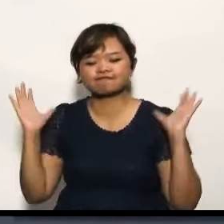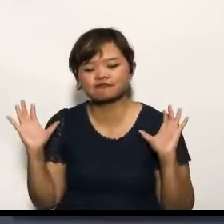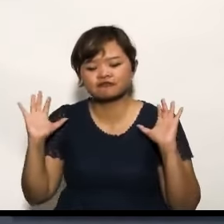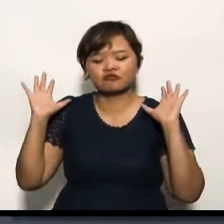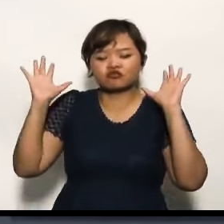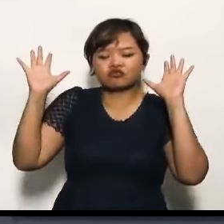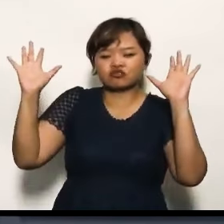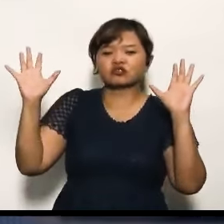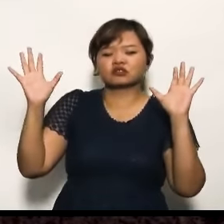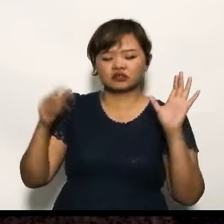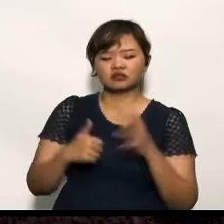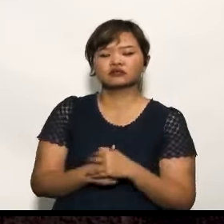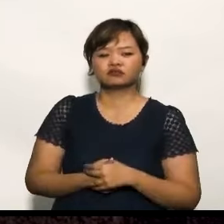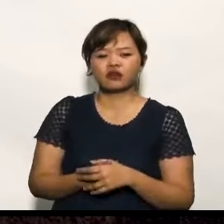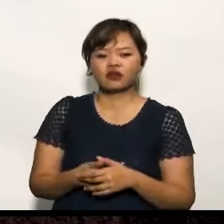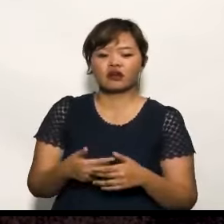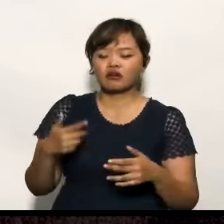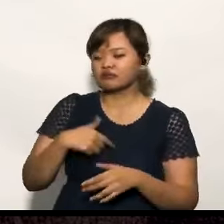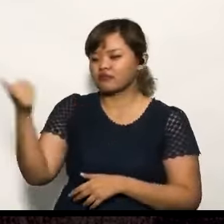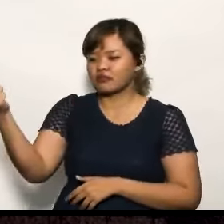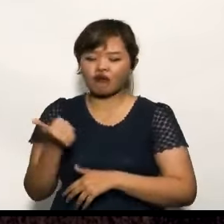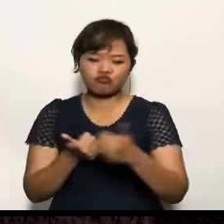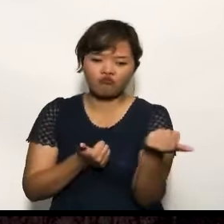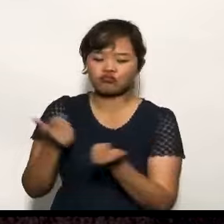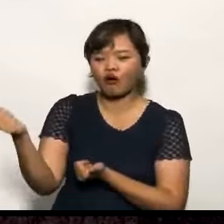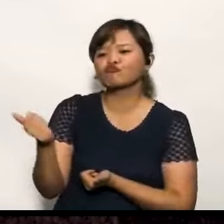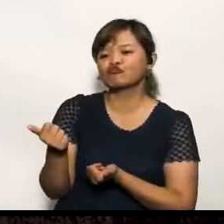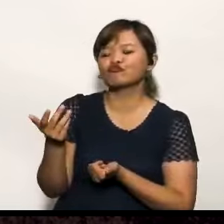up. Ashes, ashes.